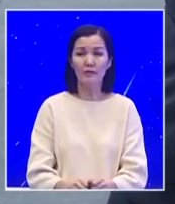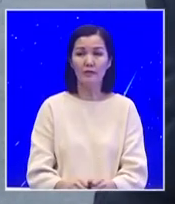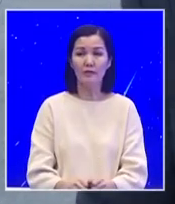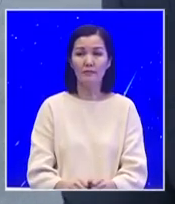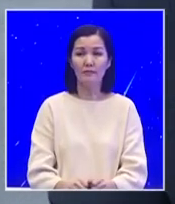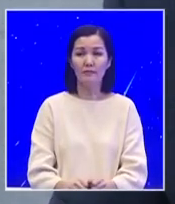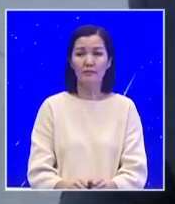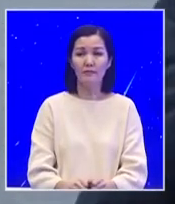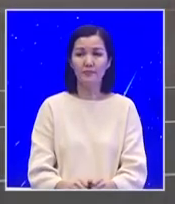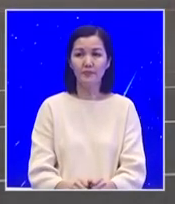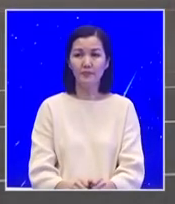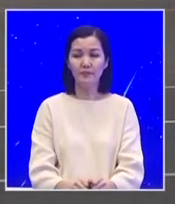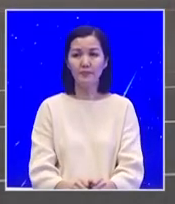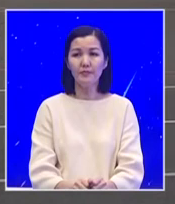ыңғайлы.